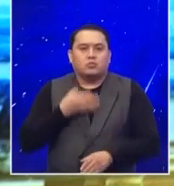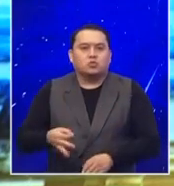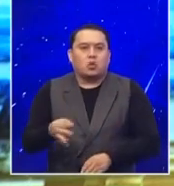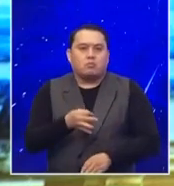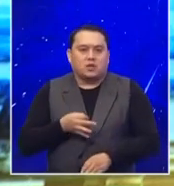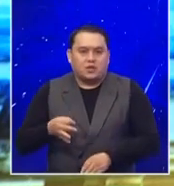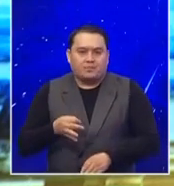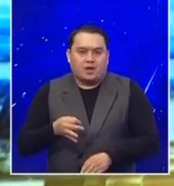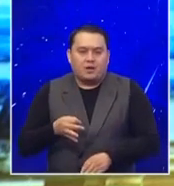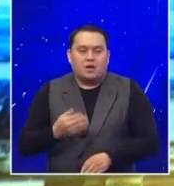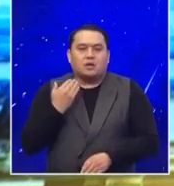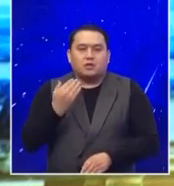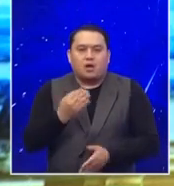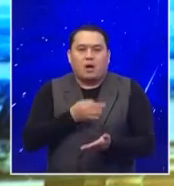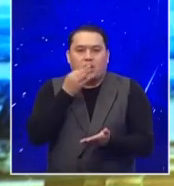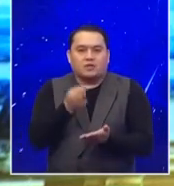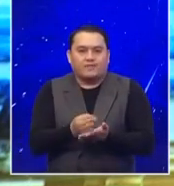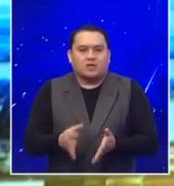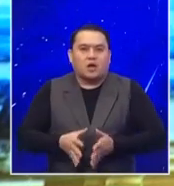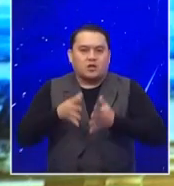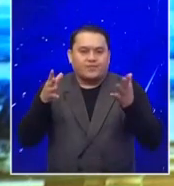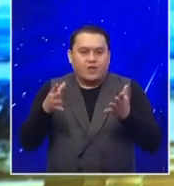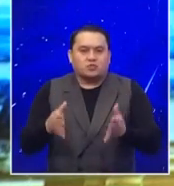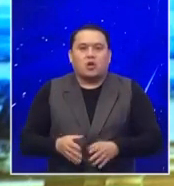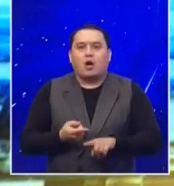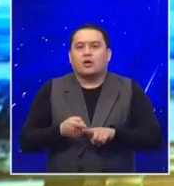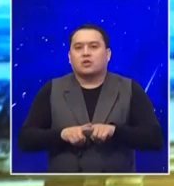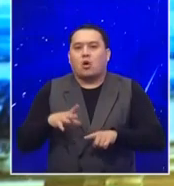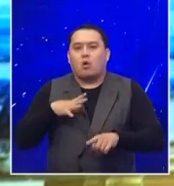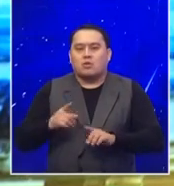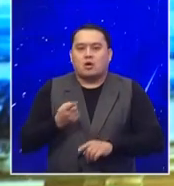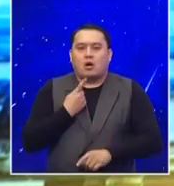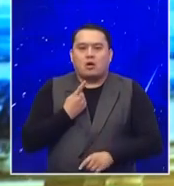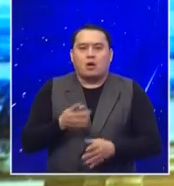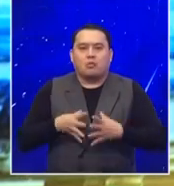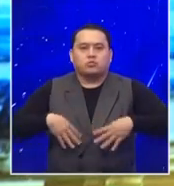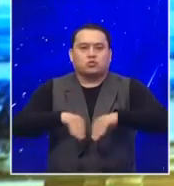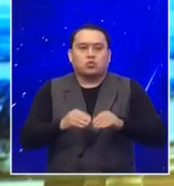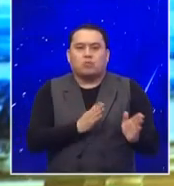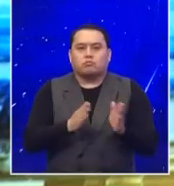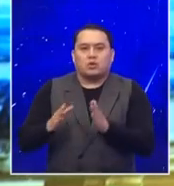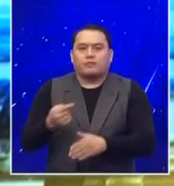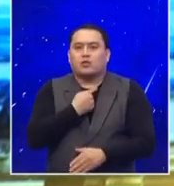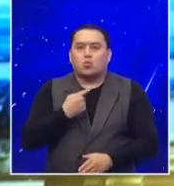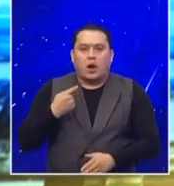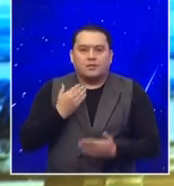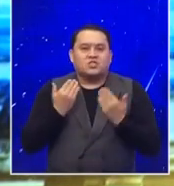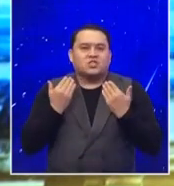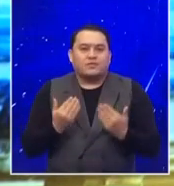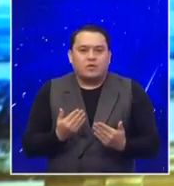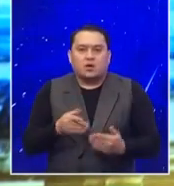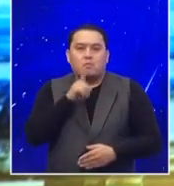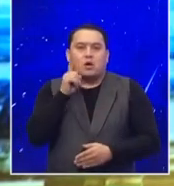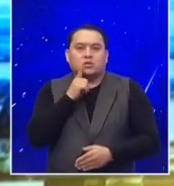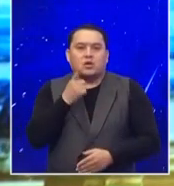Алматинской области. На их плечи ложится огромная ответственность – охрана общественного порядка областного центра. Сегодня